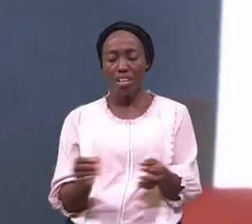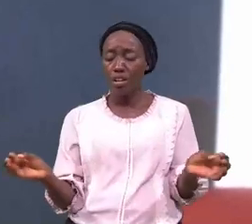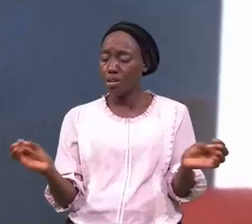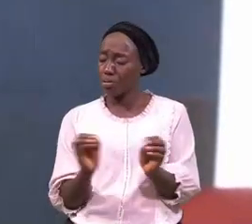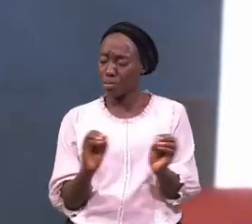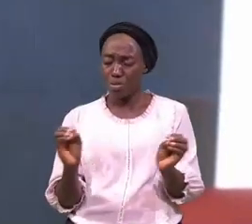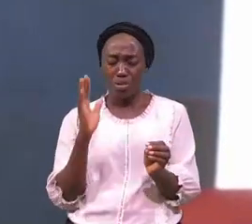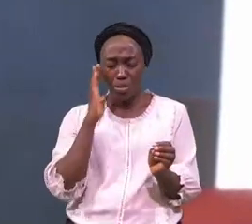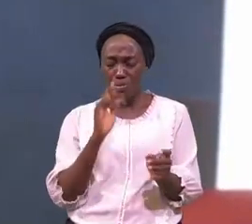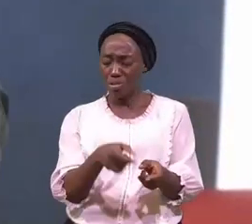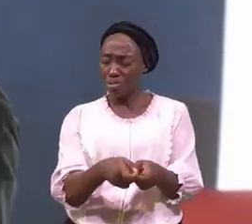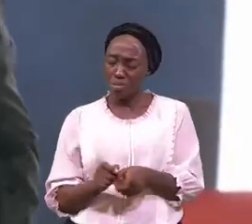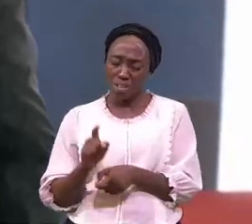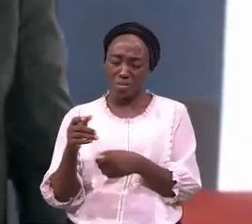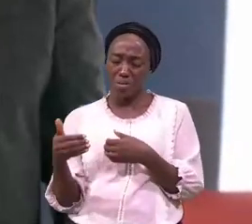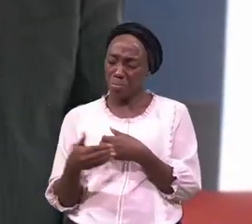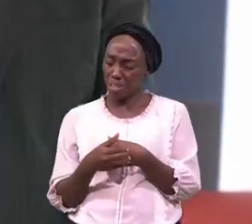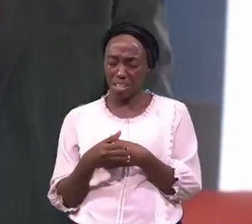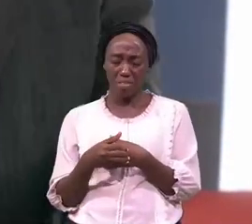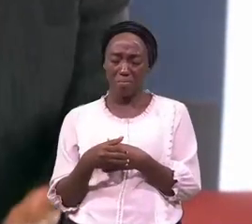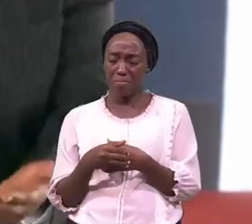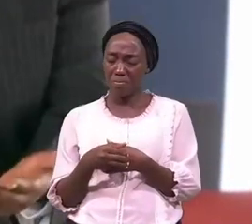Rien ne va vous chasser.